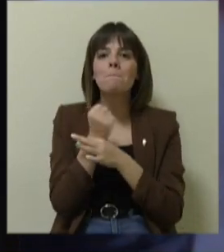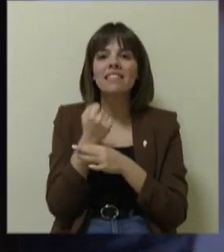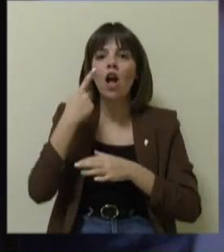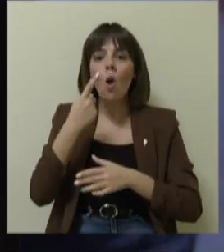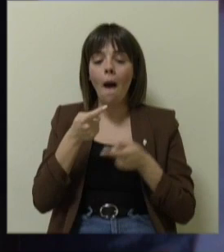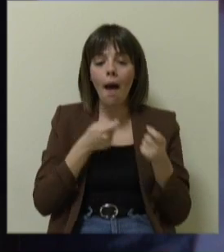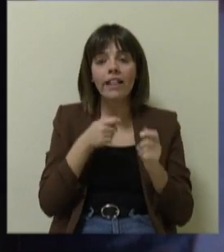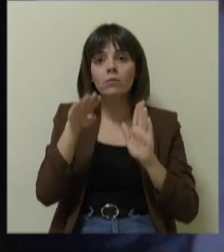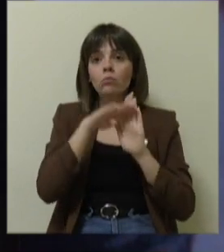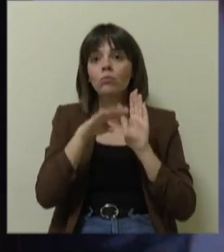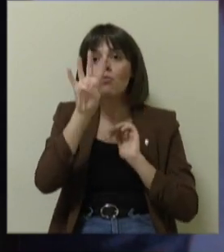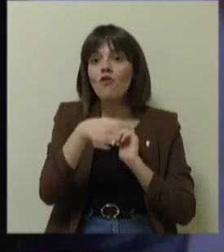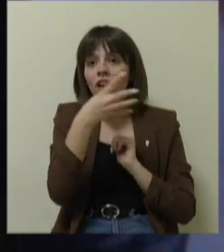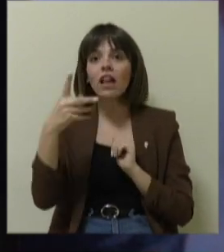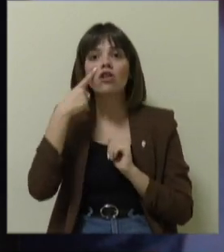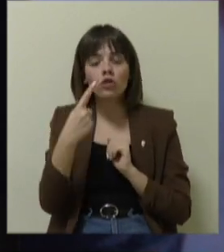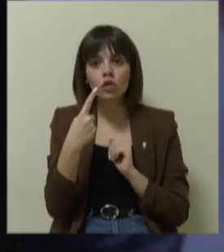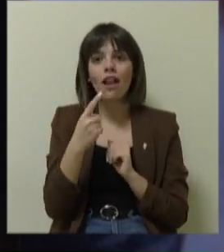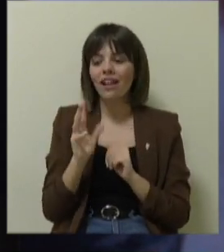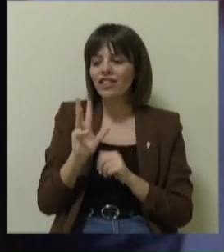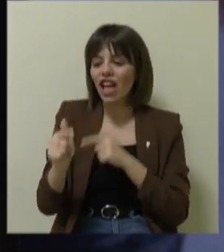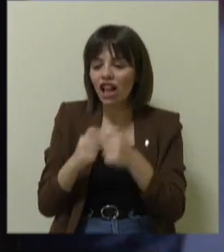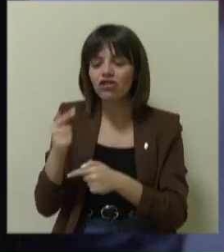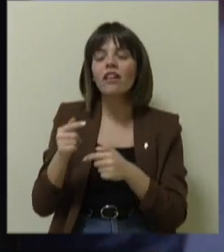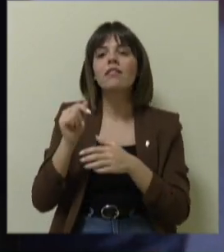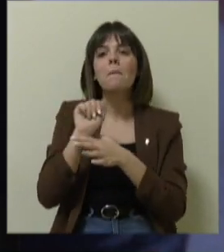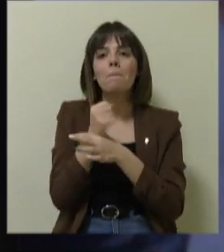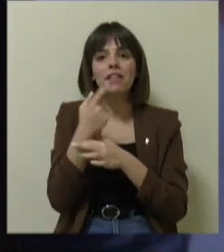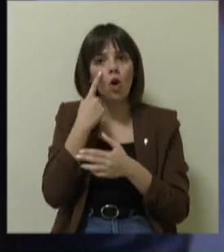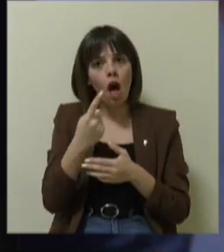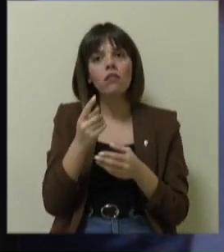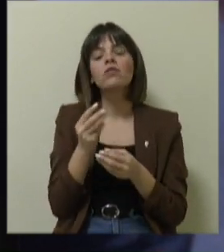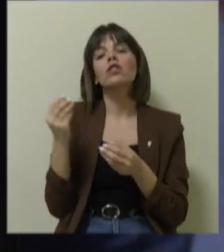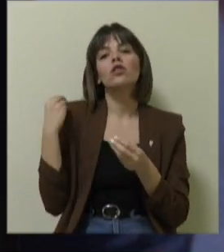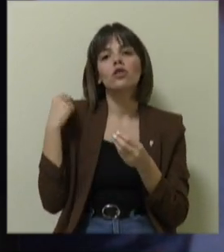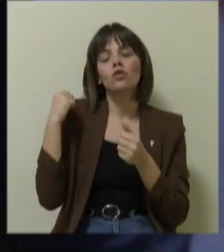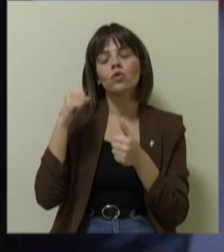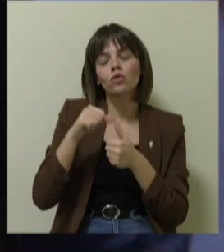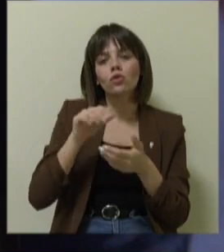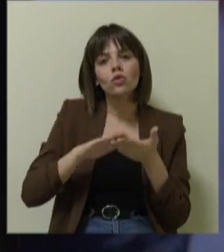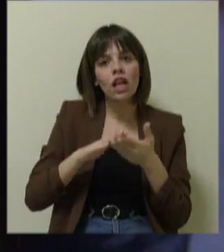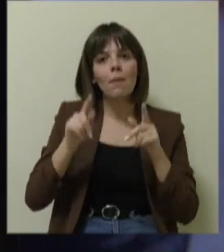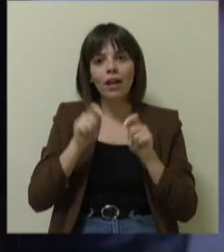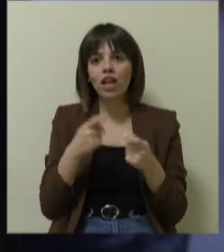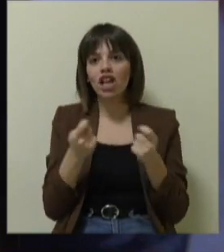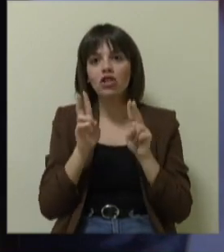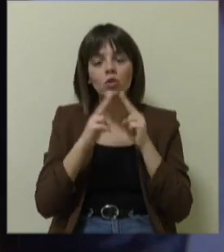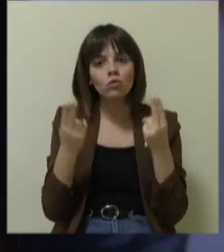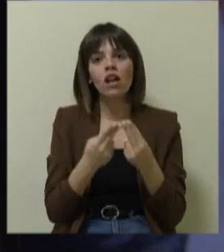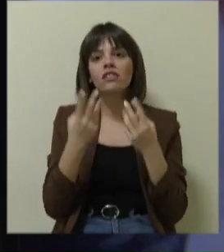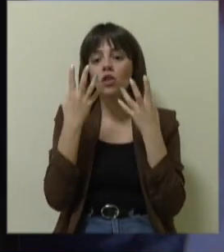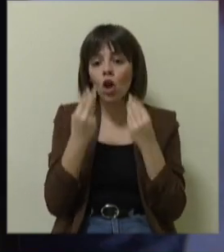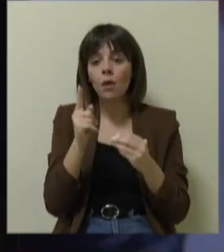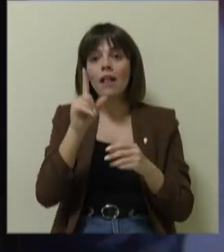eğitim müfredatını geleceğin meslekleri doğrultusunda güncelleyeceğiz. İş dünyasının etkili olduğu